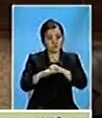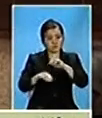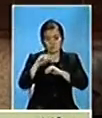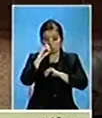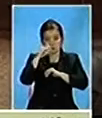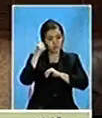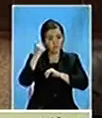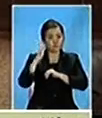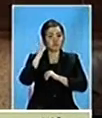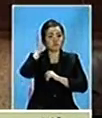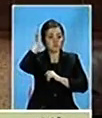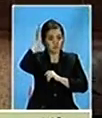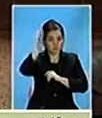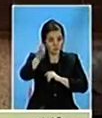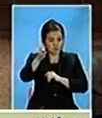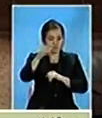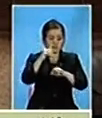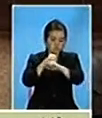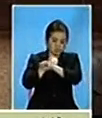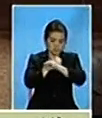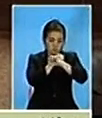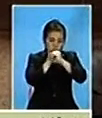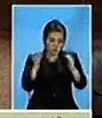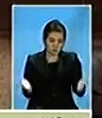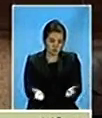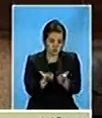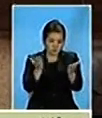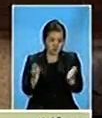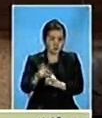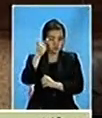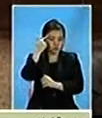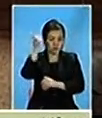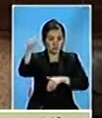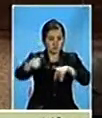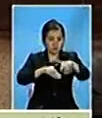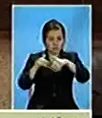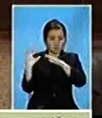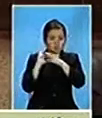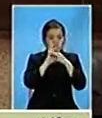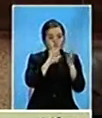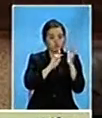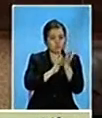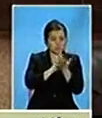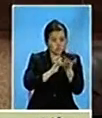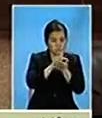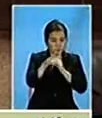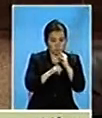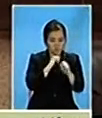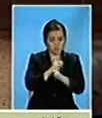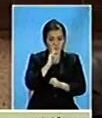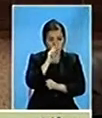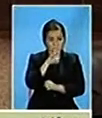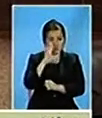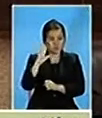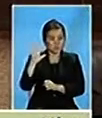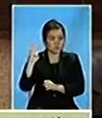ติคุ้มครองและส่งเสริมภูมิปัญญาการแพทย์แผนไทยพ.ศ. 2542จะไม่แก้ไขหรือยกเ